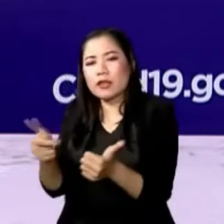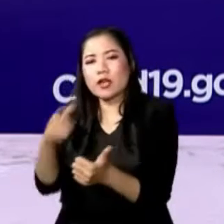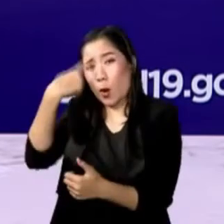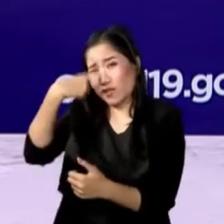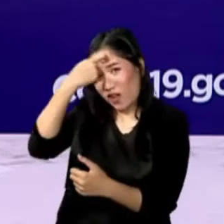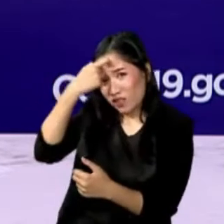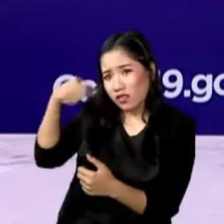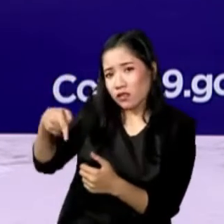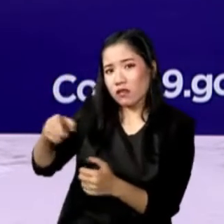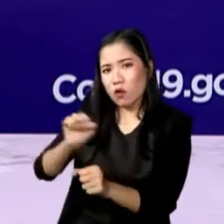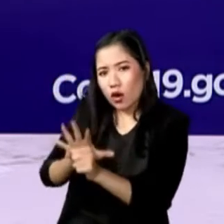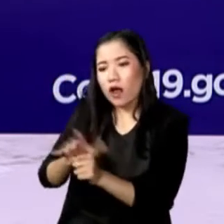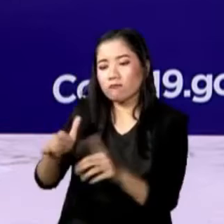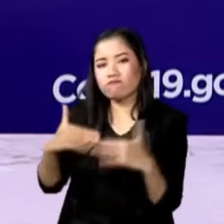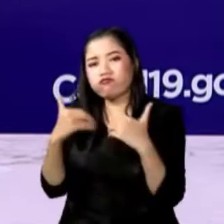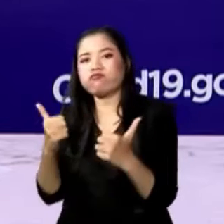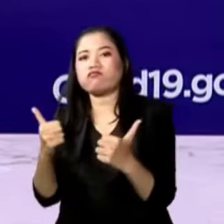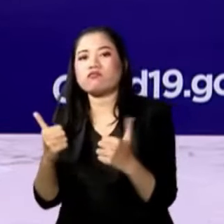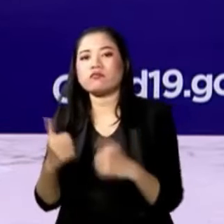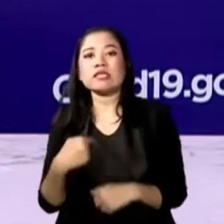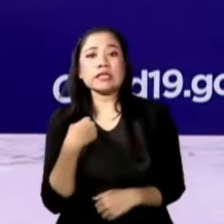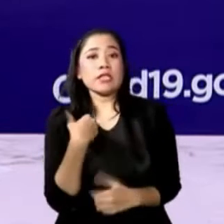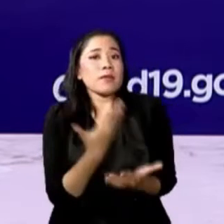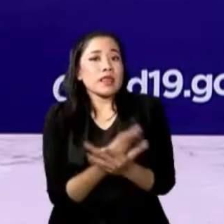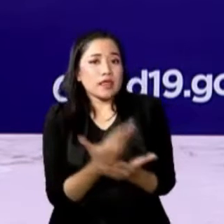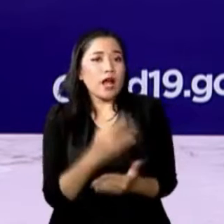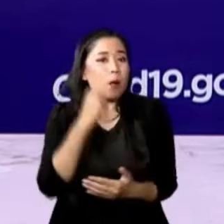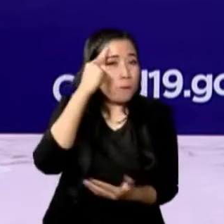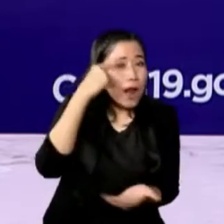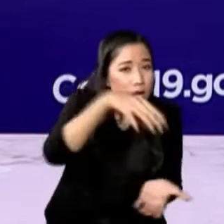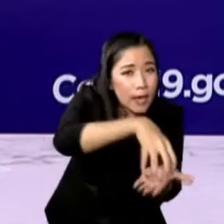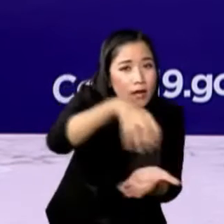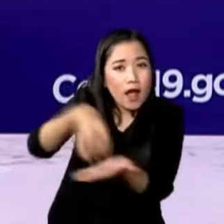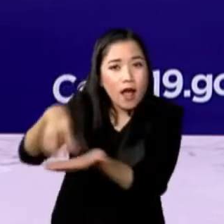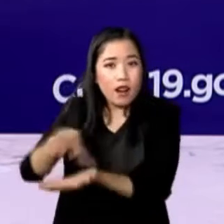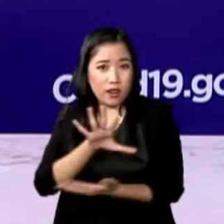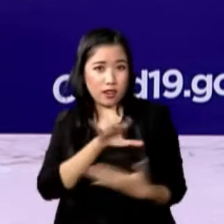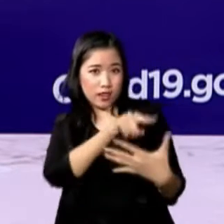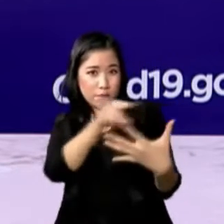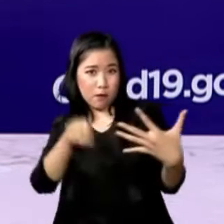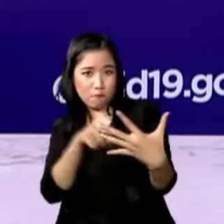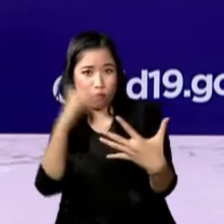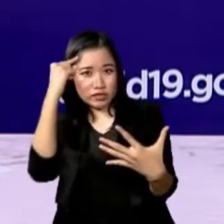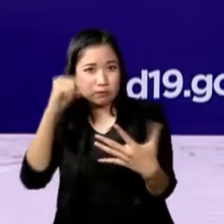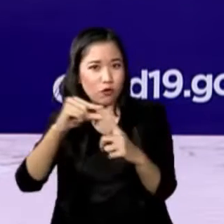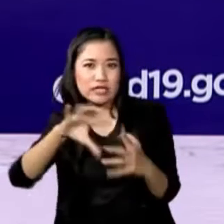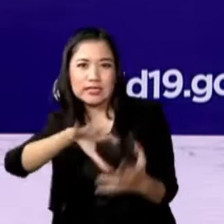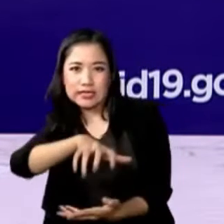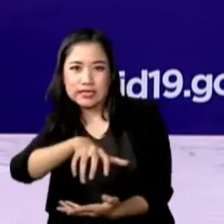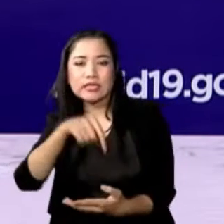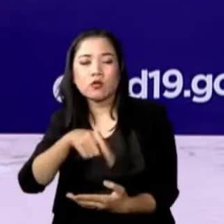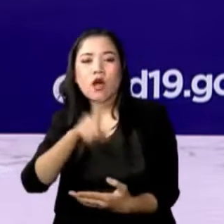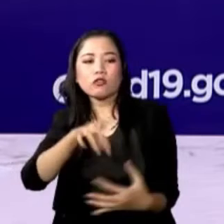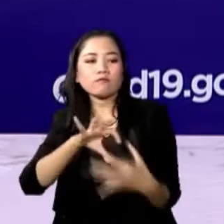dirawat. Saya juga meminta kepada pimpinan daerah di 5 provinsi tersebut untuk berkoordinasi